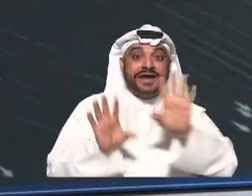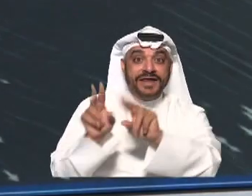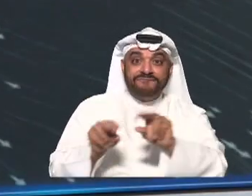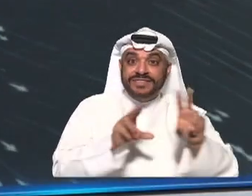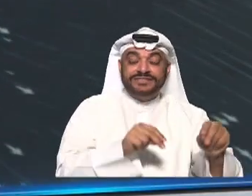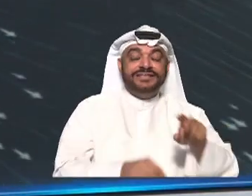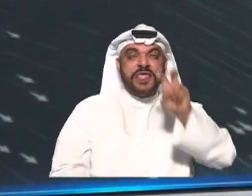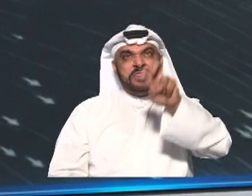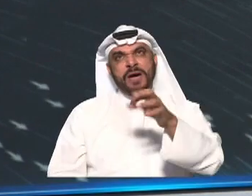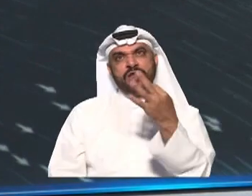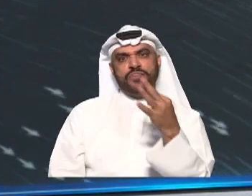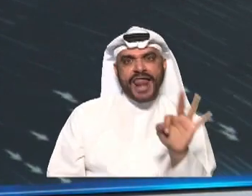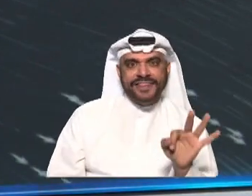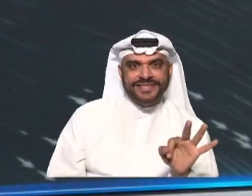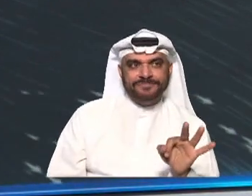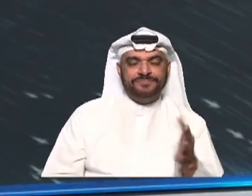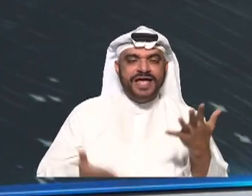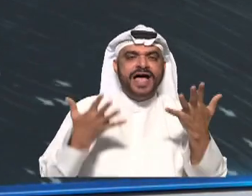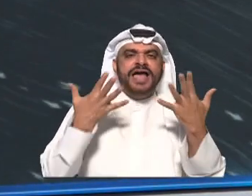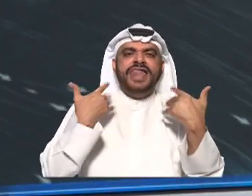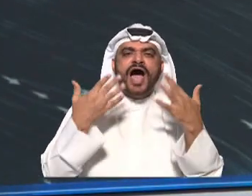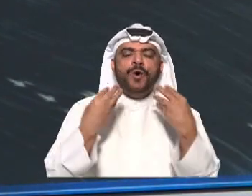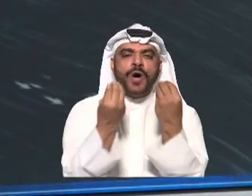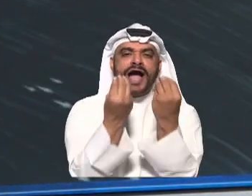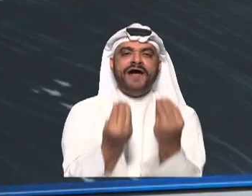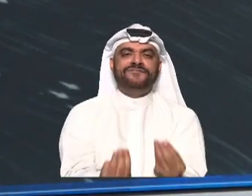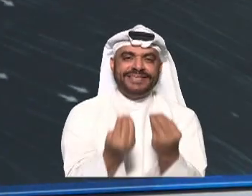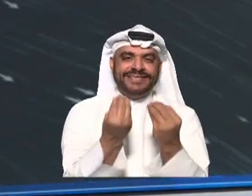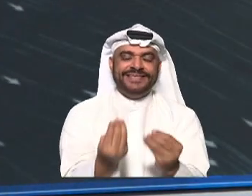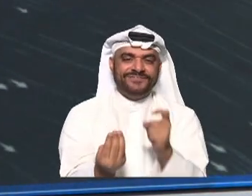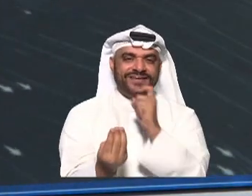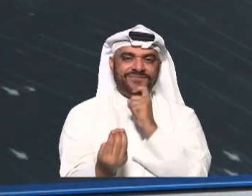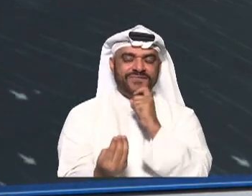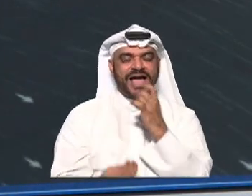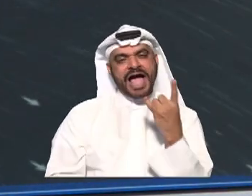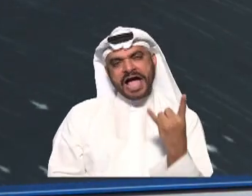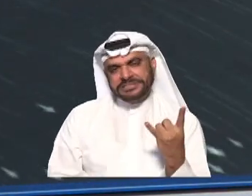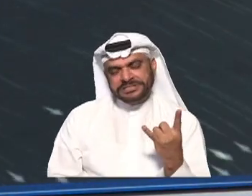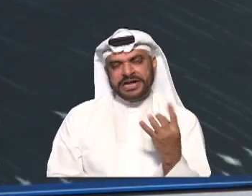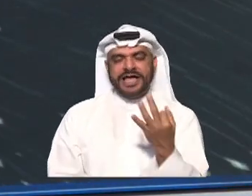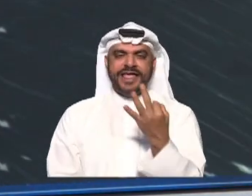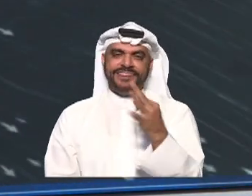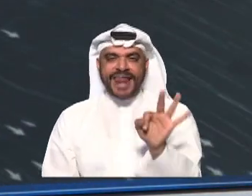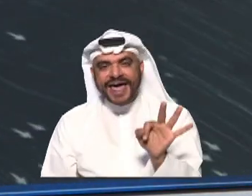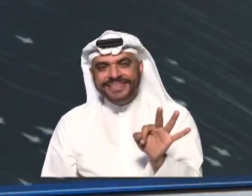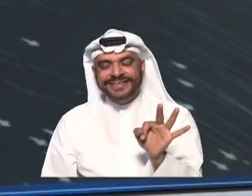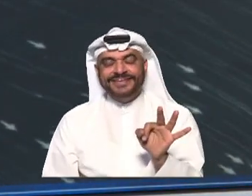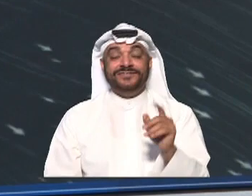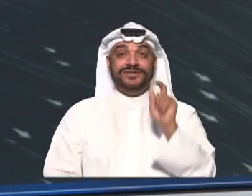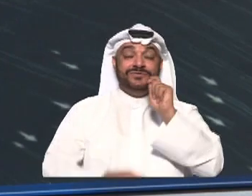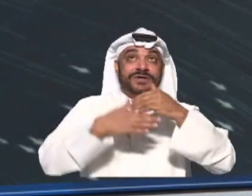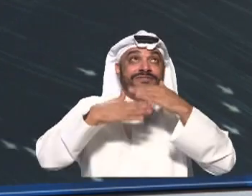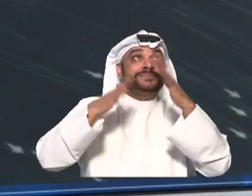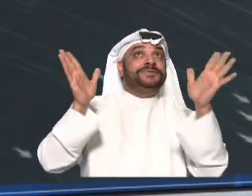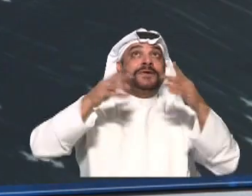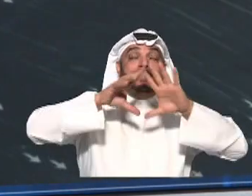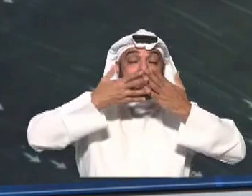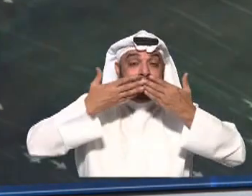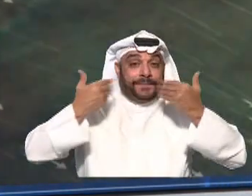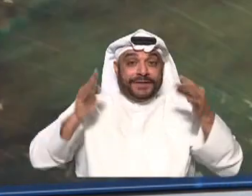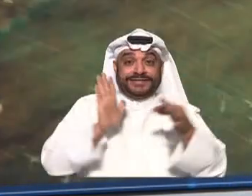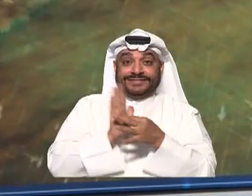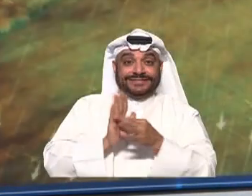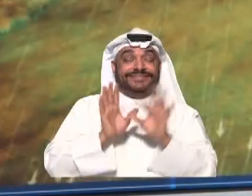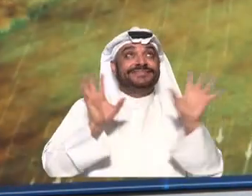خفيفة إلى معتدلة السرعة 10 إلى 30 كيلومتر في الساعة، ومثل ما نلاحظ أجواء راح تكون صافية بشكل عام وخالية من السحب.